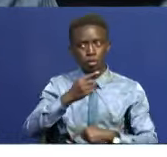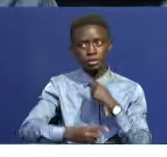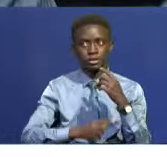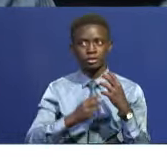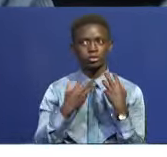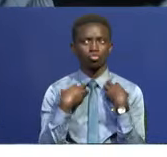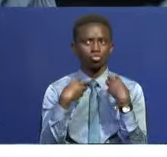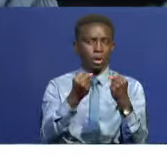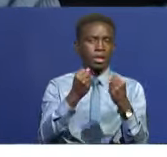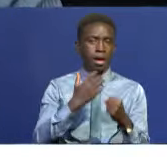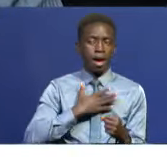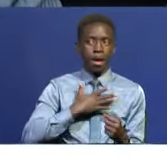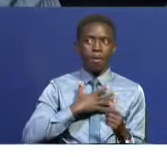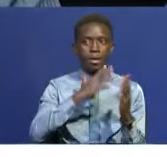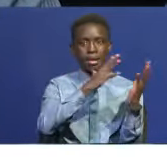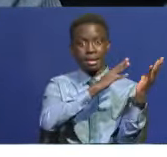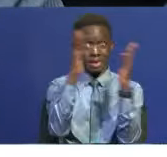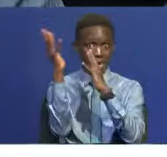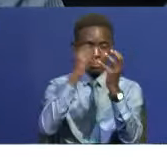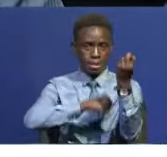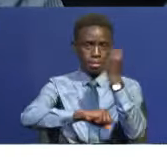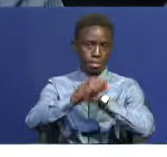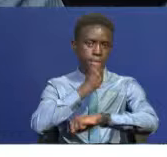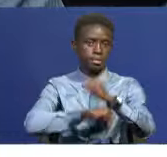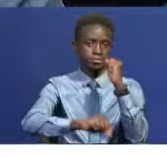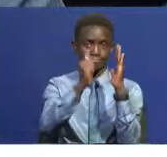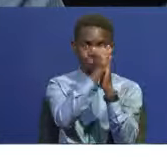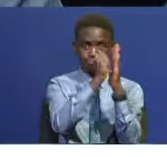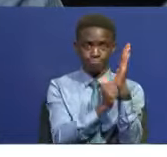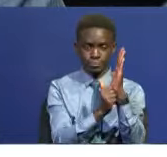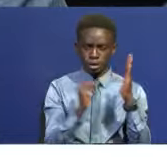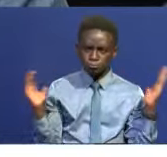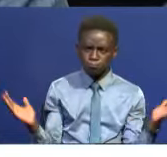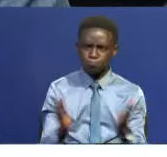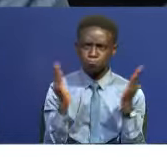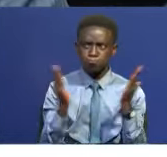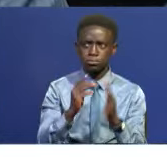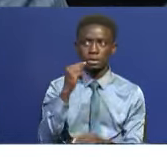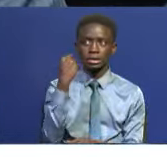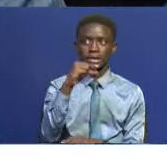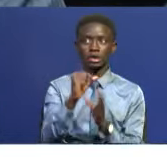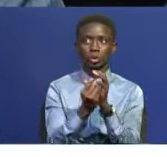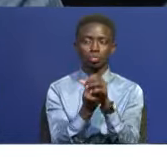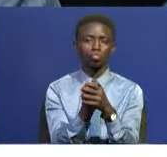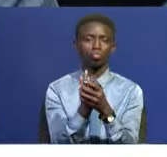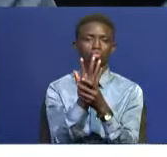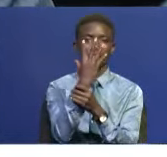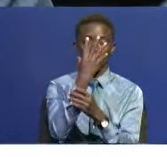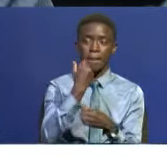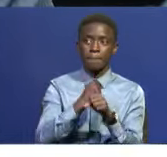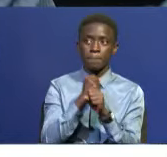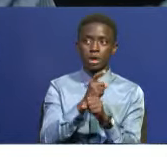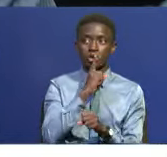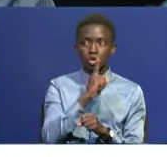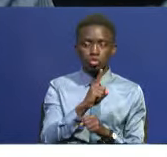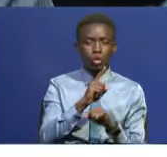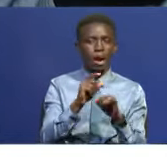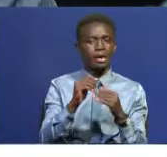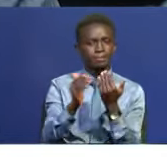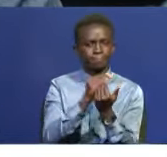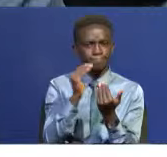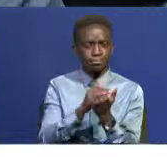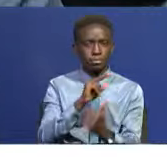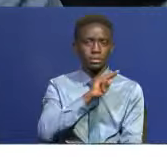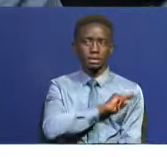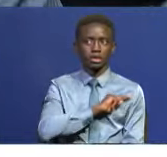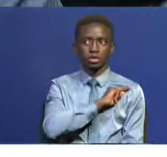climate action agenda, promote green growth, and ensure sustainable natural resources management.